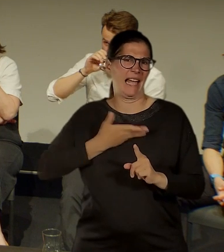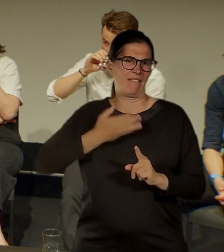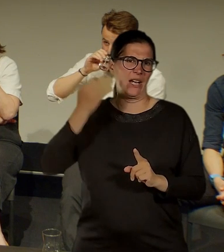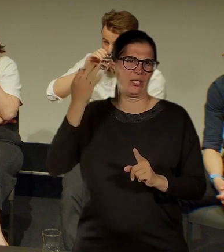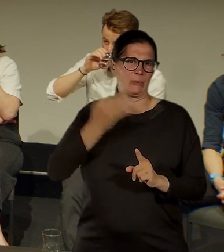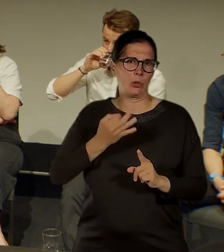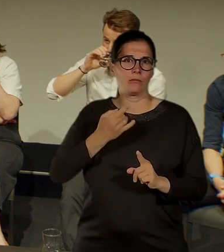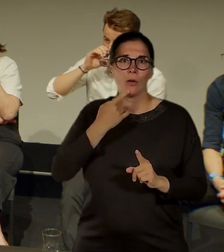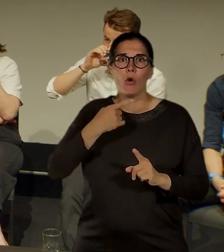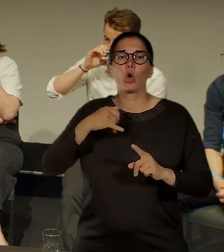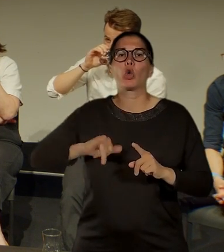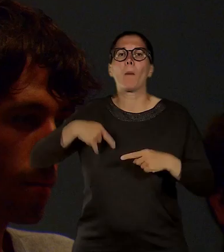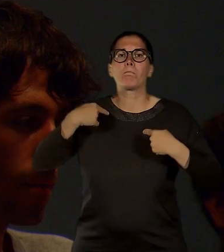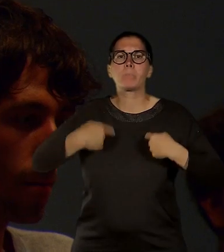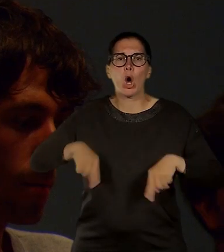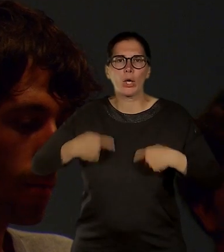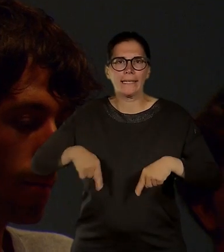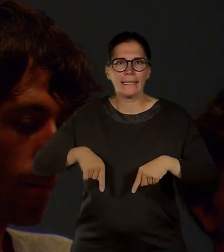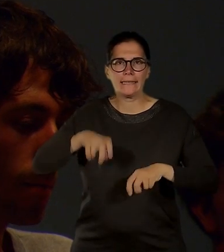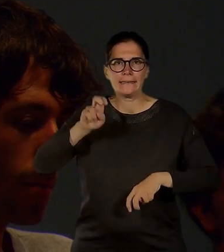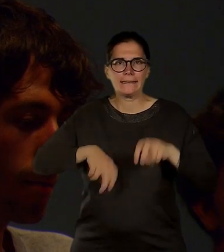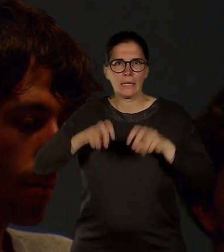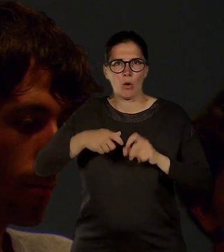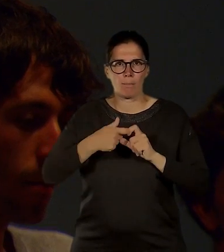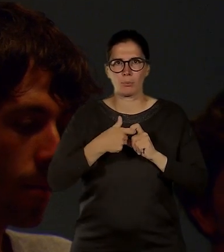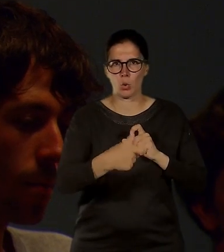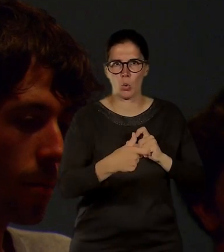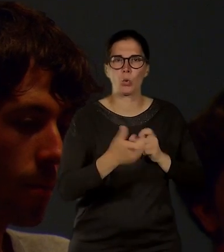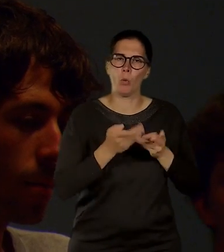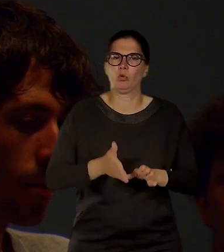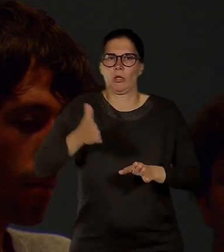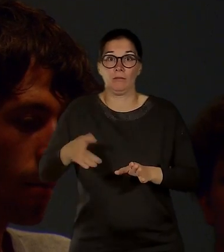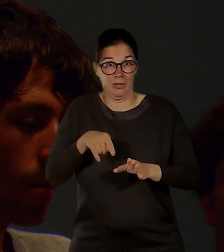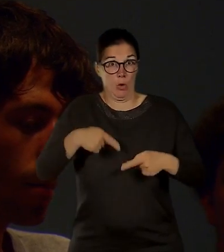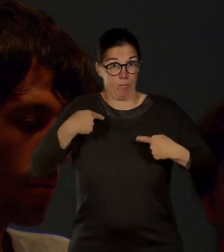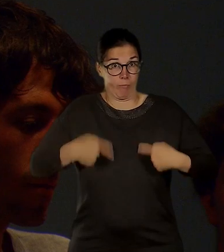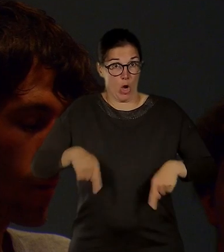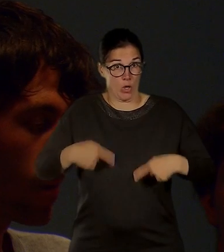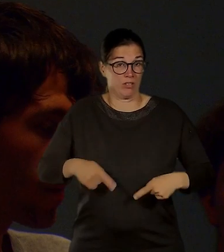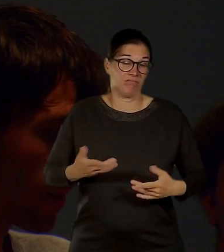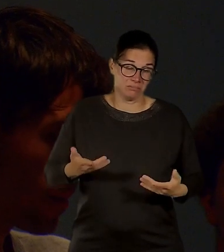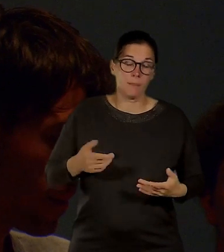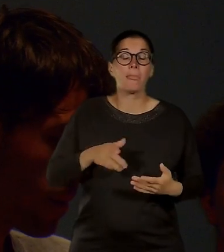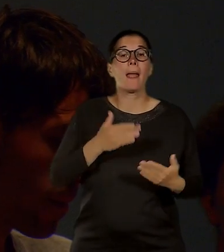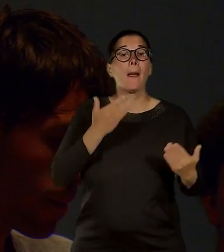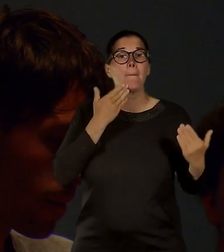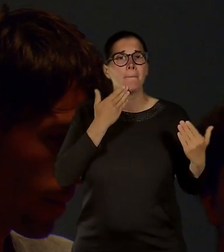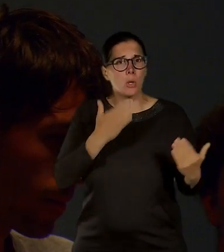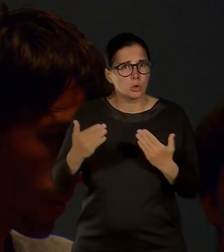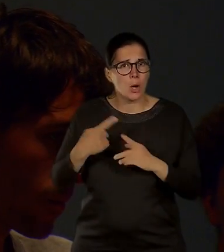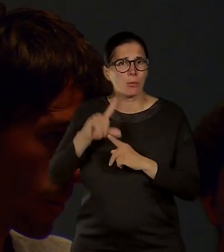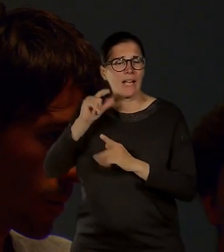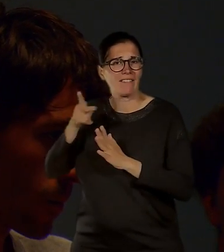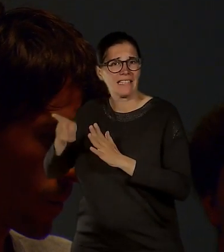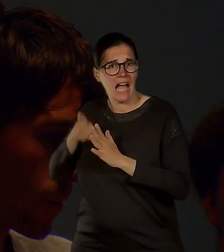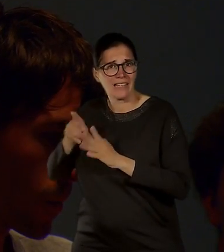někdo bál v cyklopruhu. Jo? A chci se zeptat, jestli se alespoň před muzeem a hlavním nádržím plánuje omezení